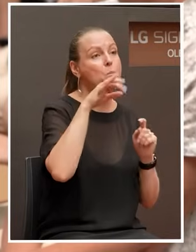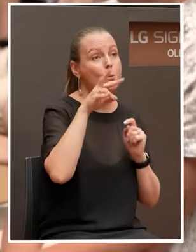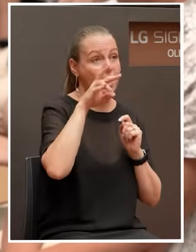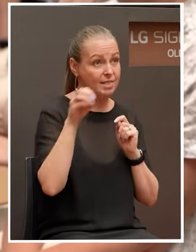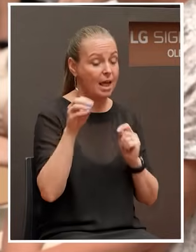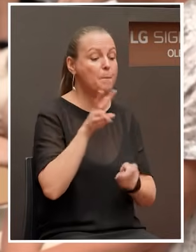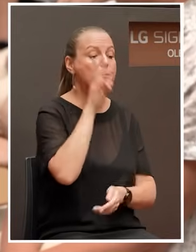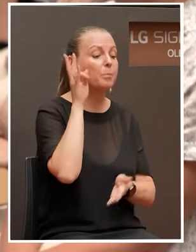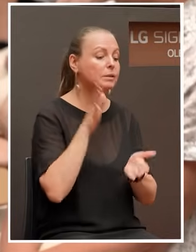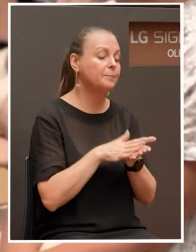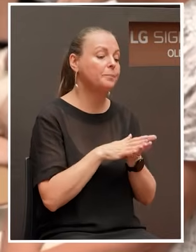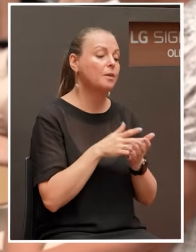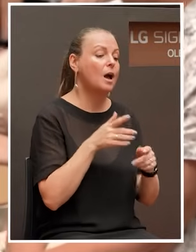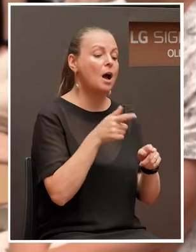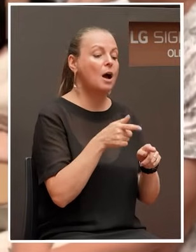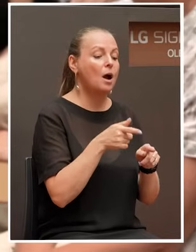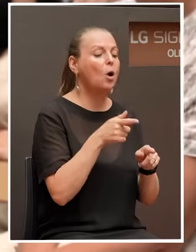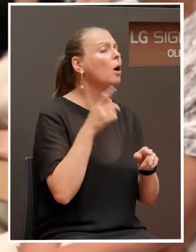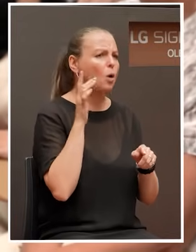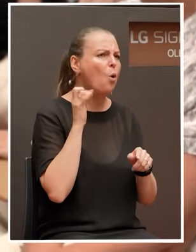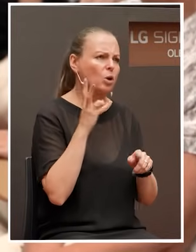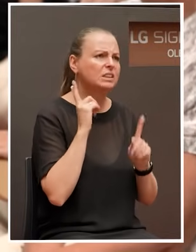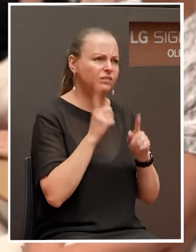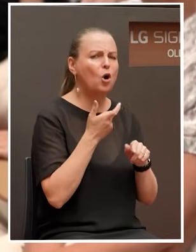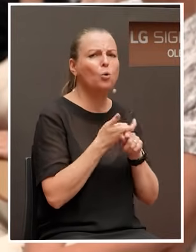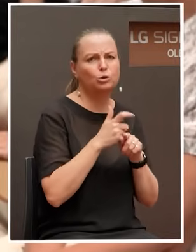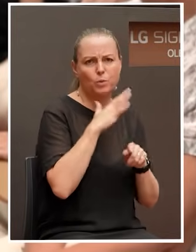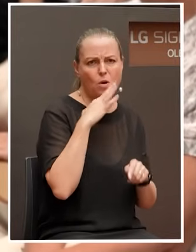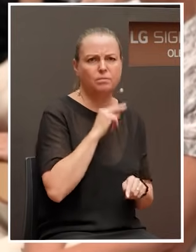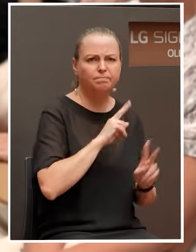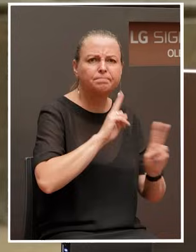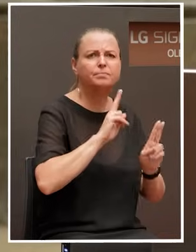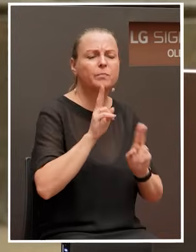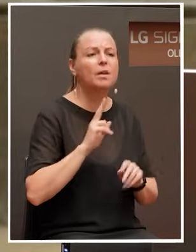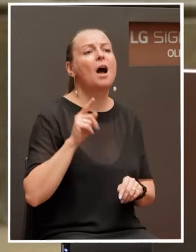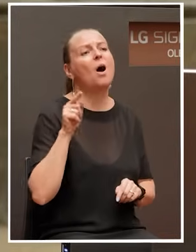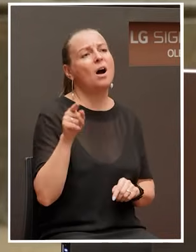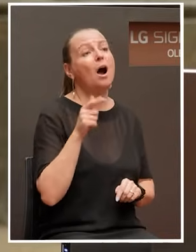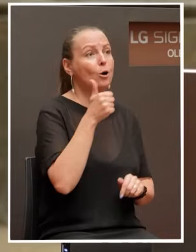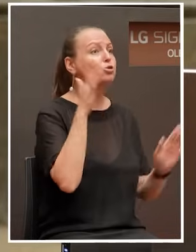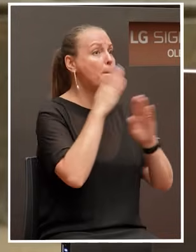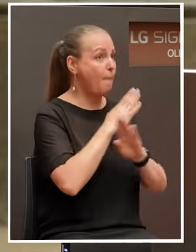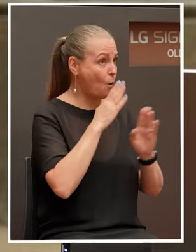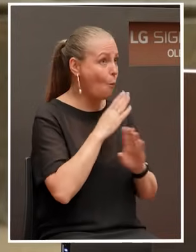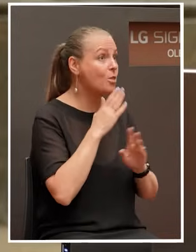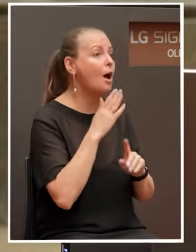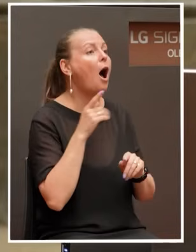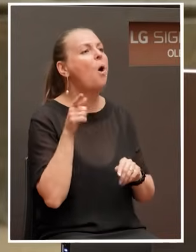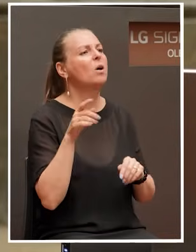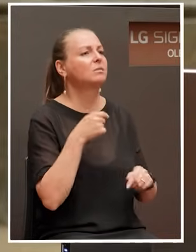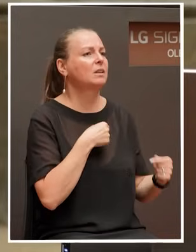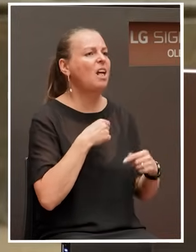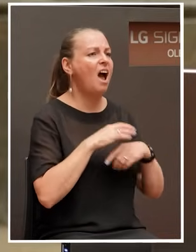постоянно, ну, с одной стороны, очень много работает. Это хорошая погода, он страдает от ревматизма, поэтому он пользуется тем, что это